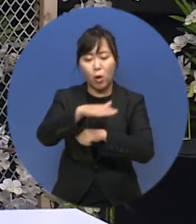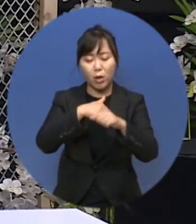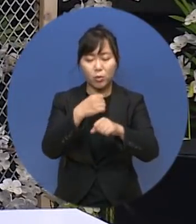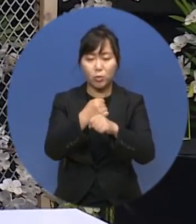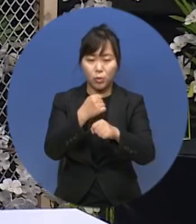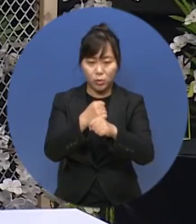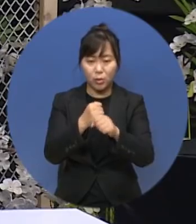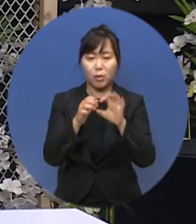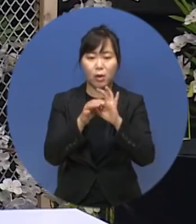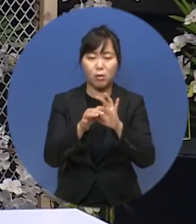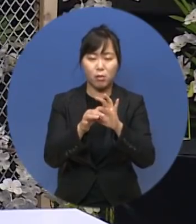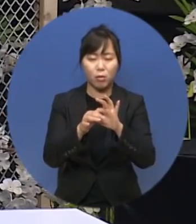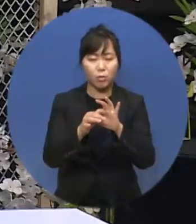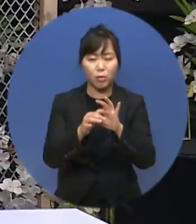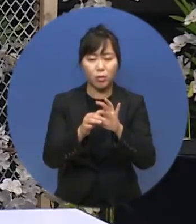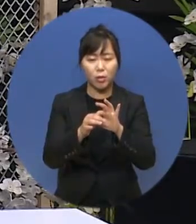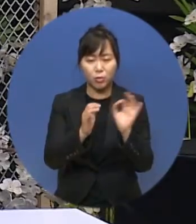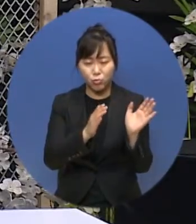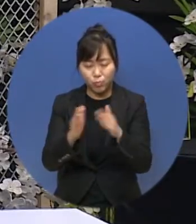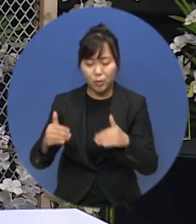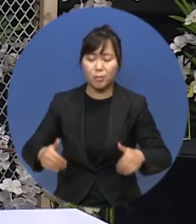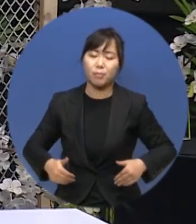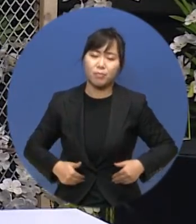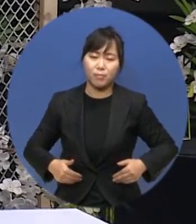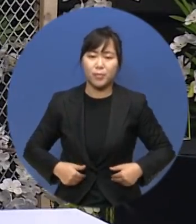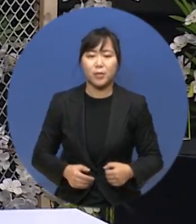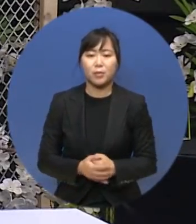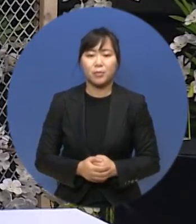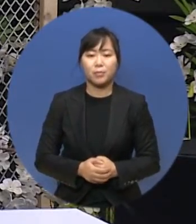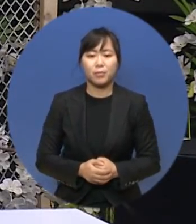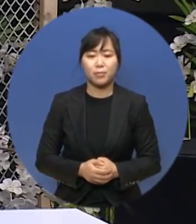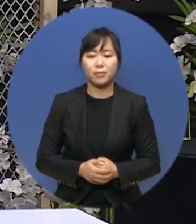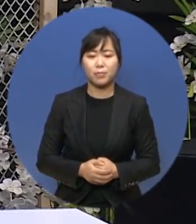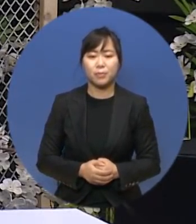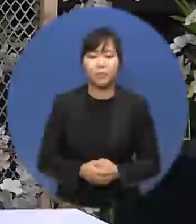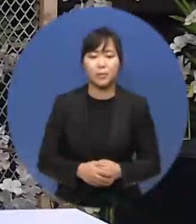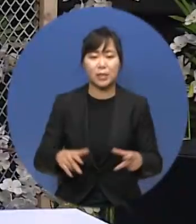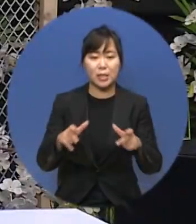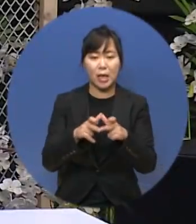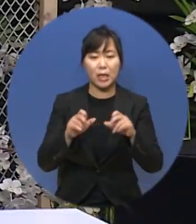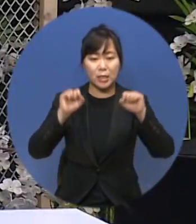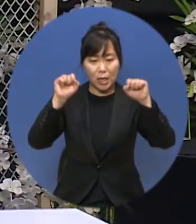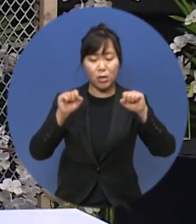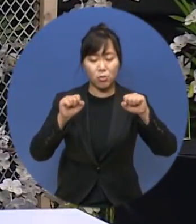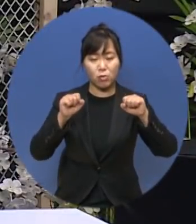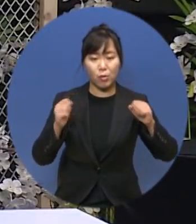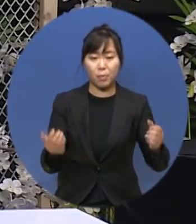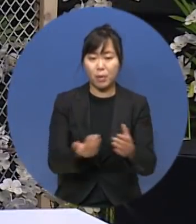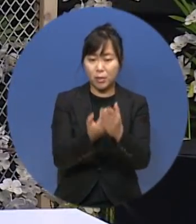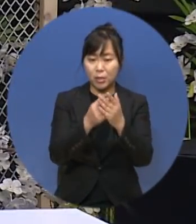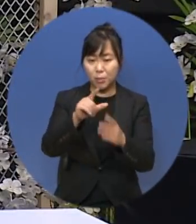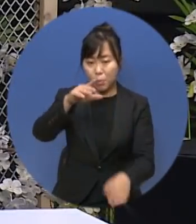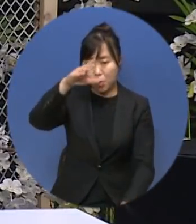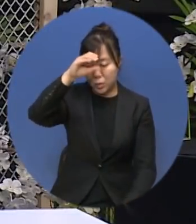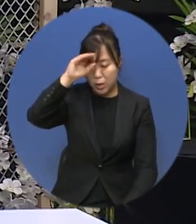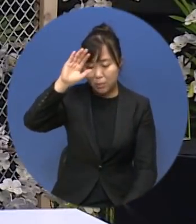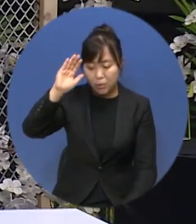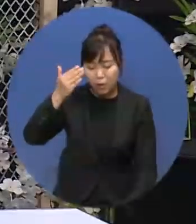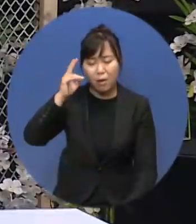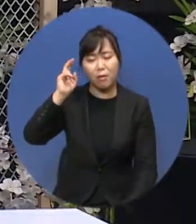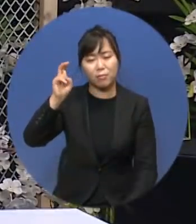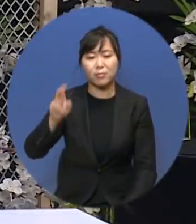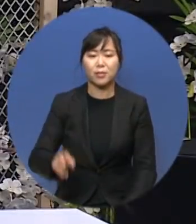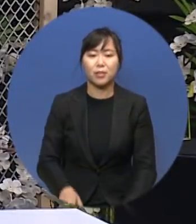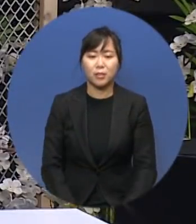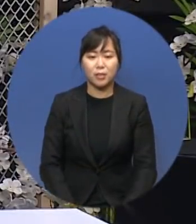환경 조성 등의 후속 조치가 있으면 좋겠습니다. 장애인 체육 활성화가 그 모델이 될 수 있다